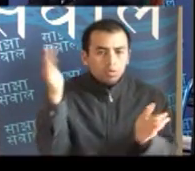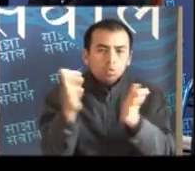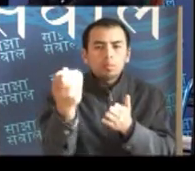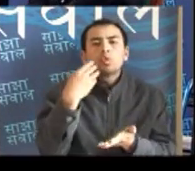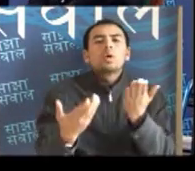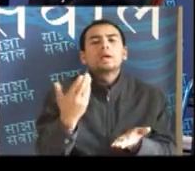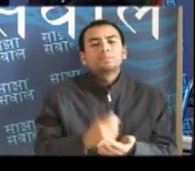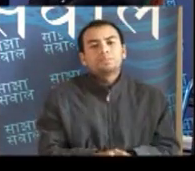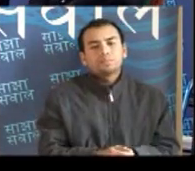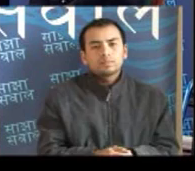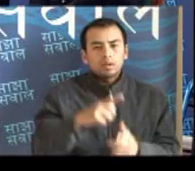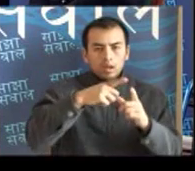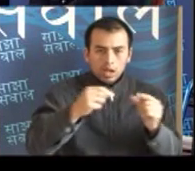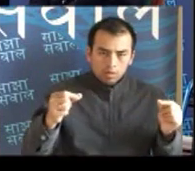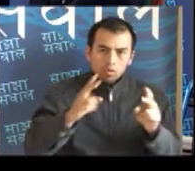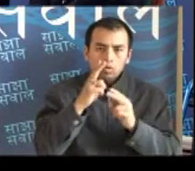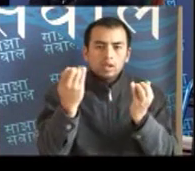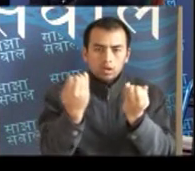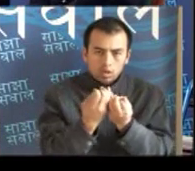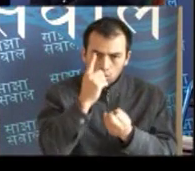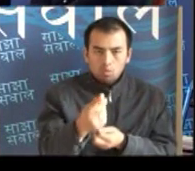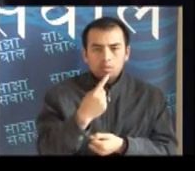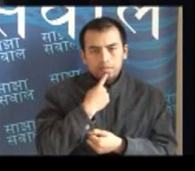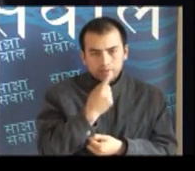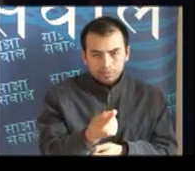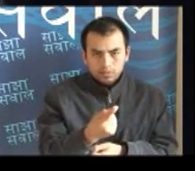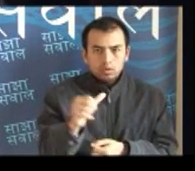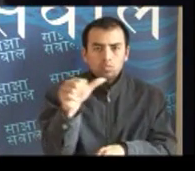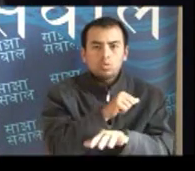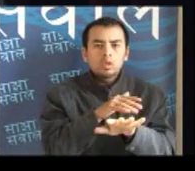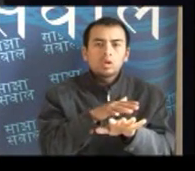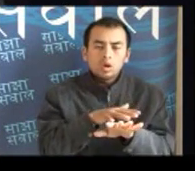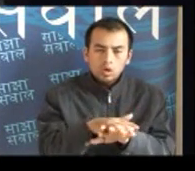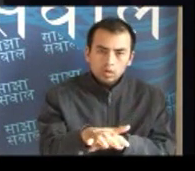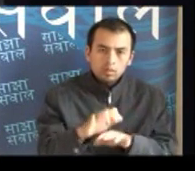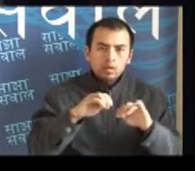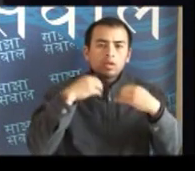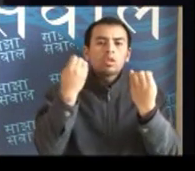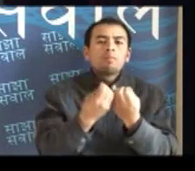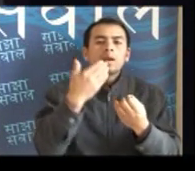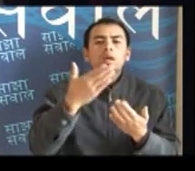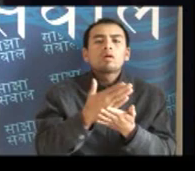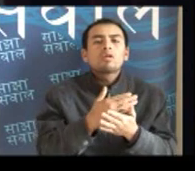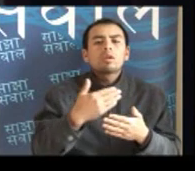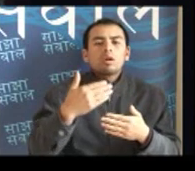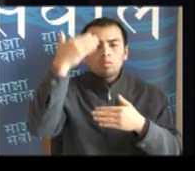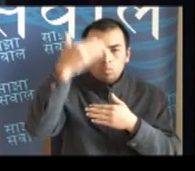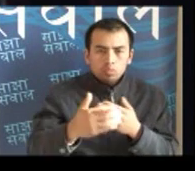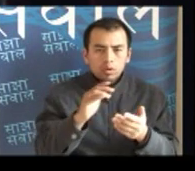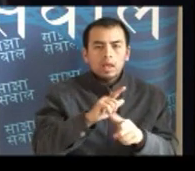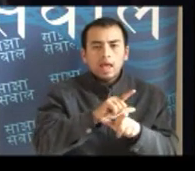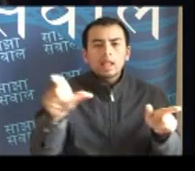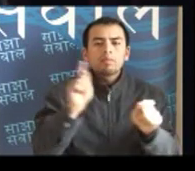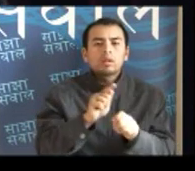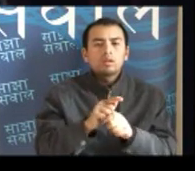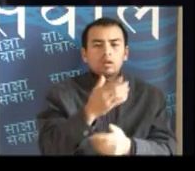संक्षेपमा सुनाइदिनुहोस् न। जापानको कुरा गर्नुहुन्छ भने उनीहरू यो समाजलाई कसरी अवरोधमुक्त बनाउने,